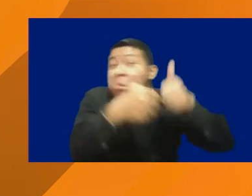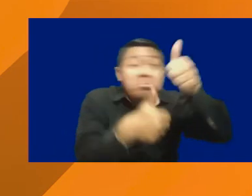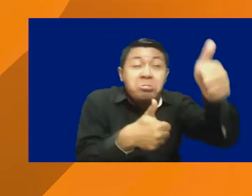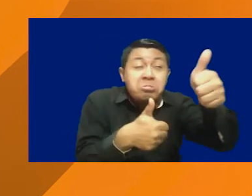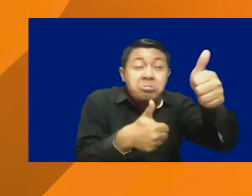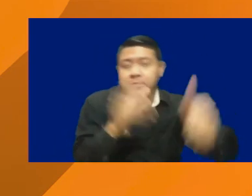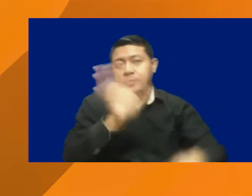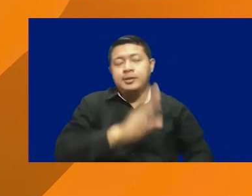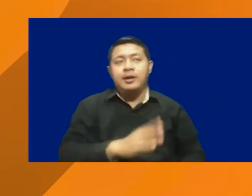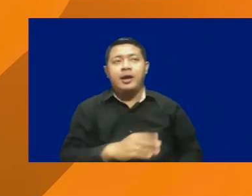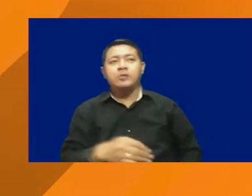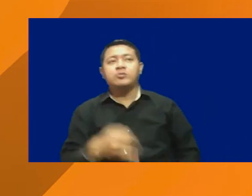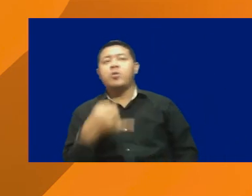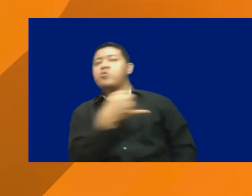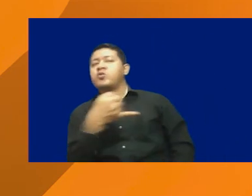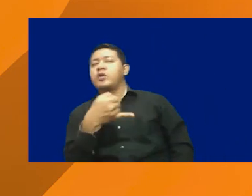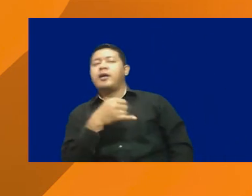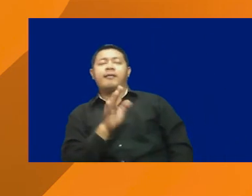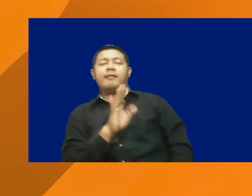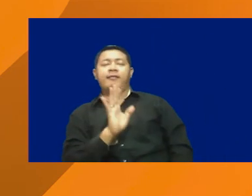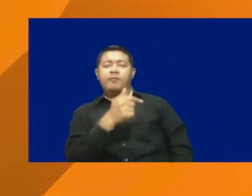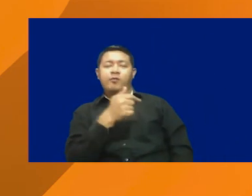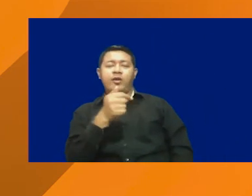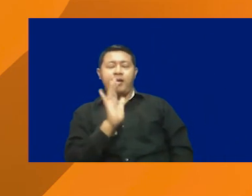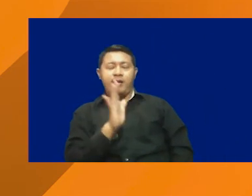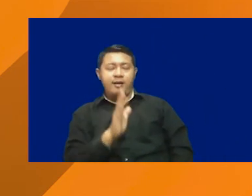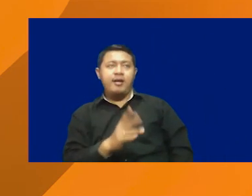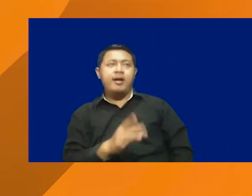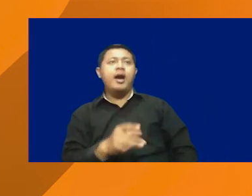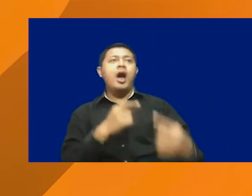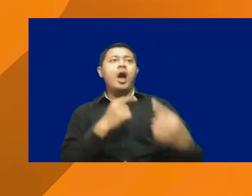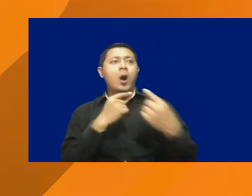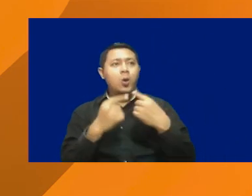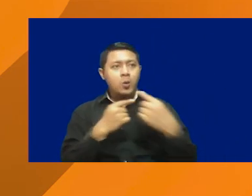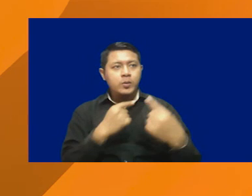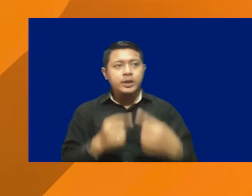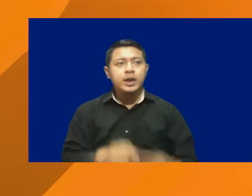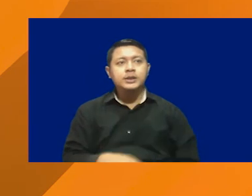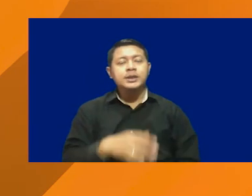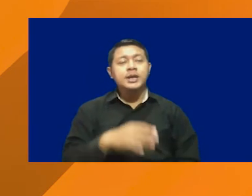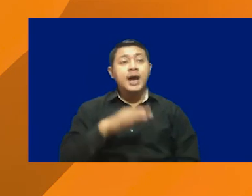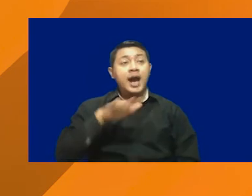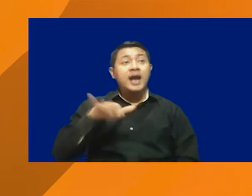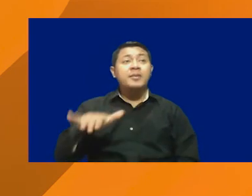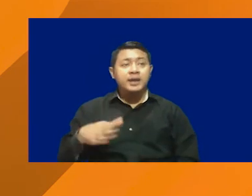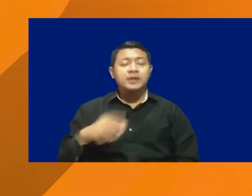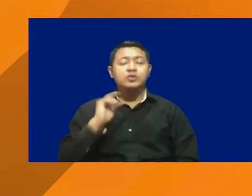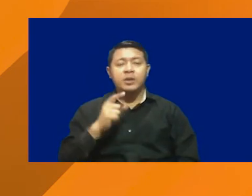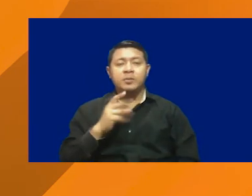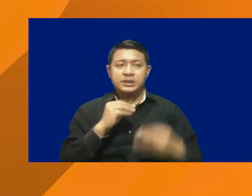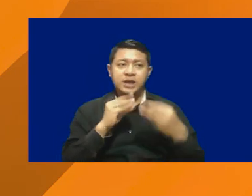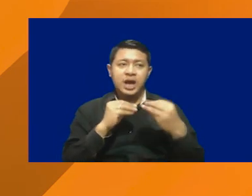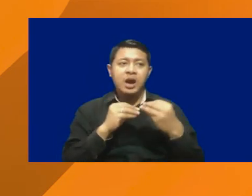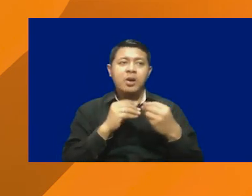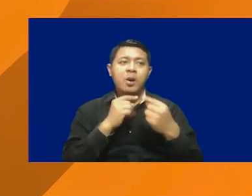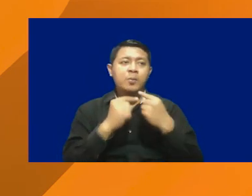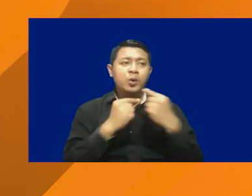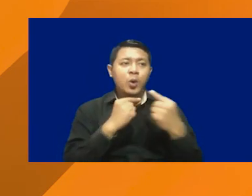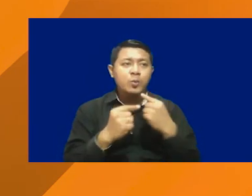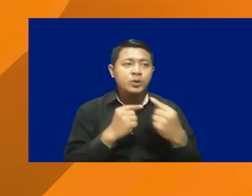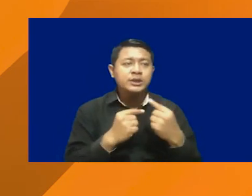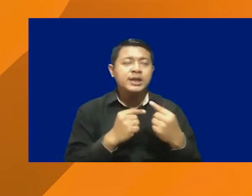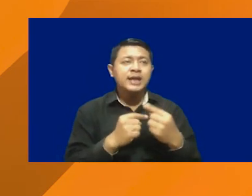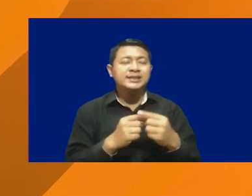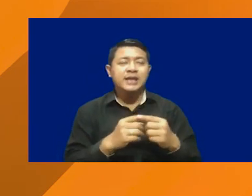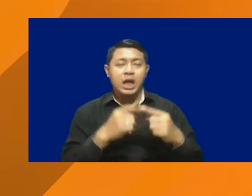berlebihan, tidak kurang juga. Dan berkomunikasi, karena anak remaja sudah bisa